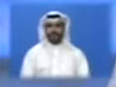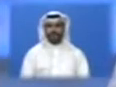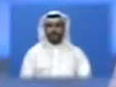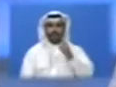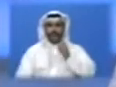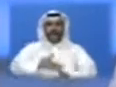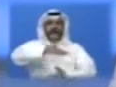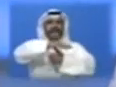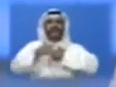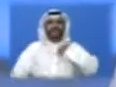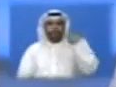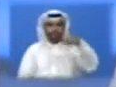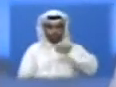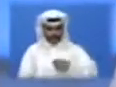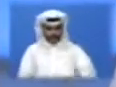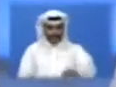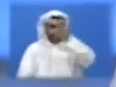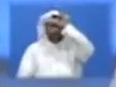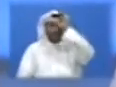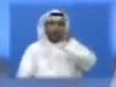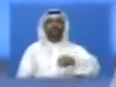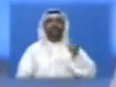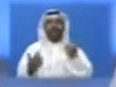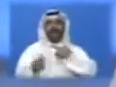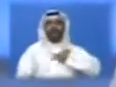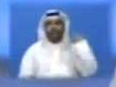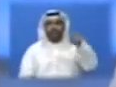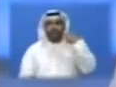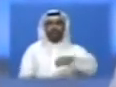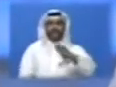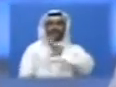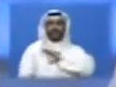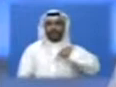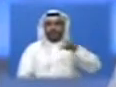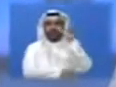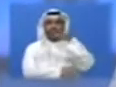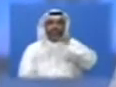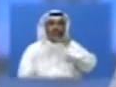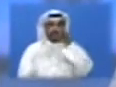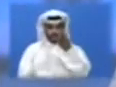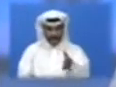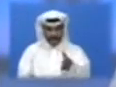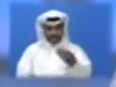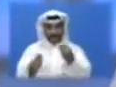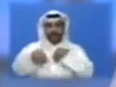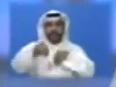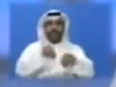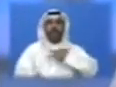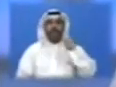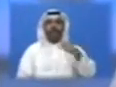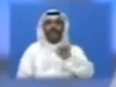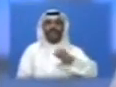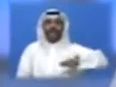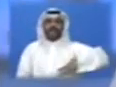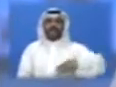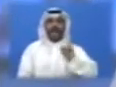التقى رئيس مجلس الوزراء بالإنابة ووزير الداخلية ووزير الأوقاف والشؤون الإسلامية بالوكالة ووزير